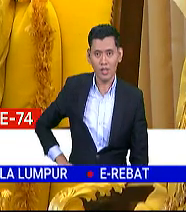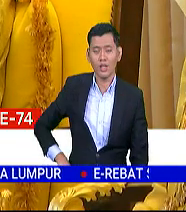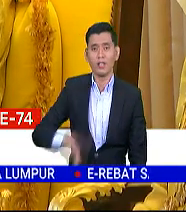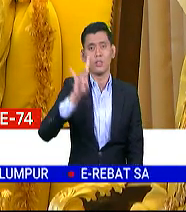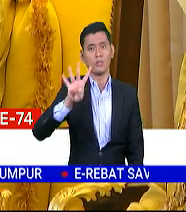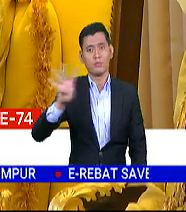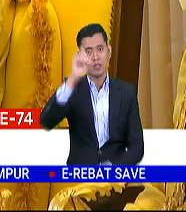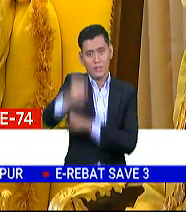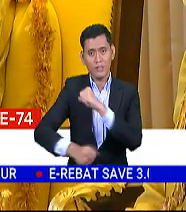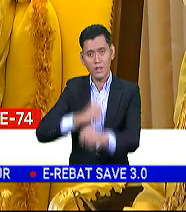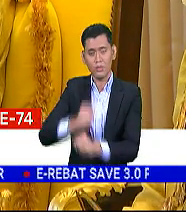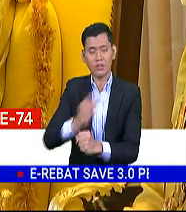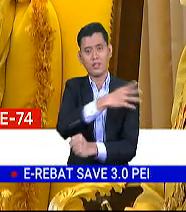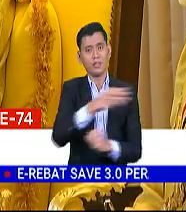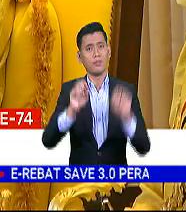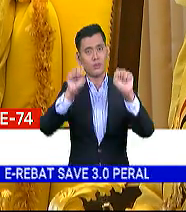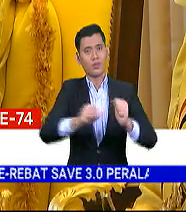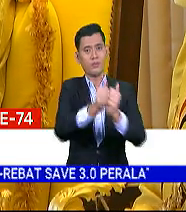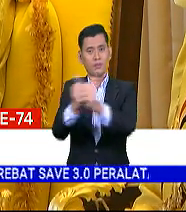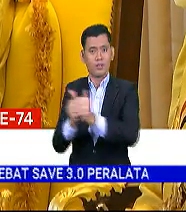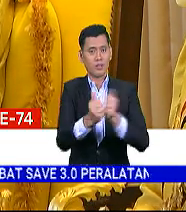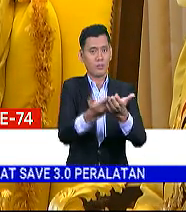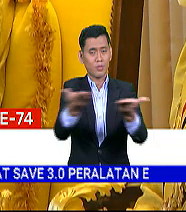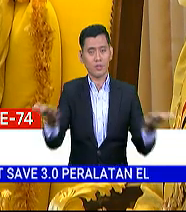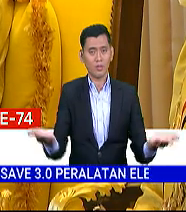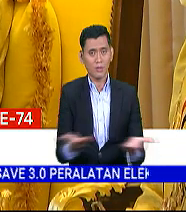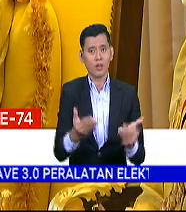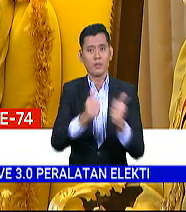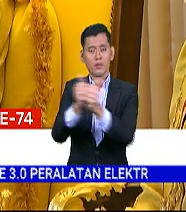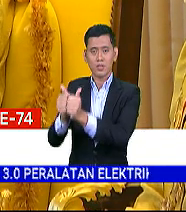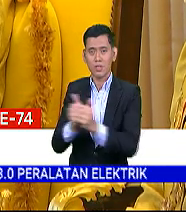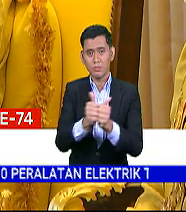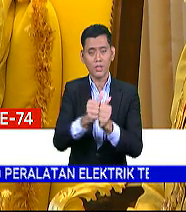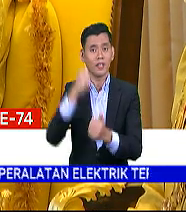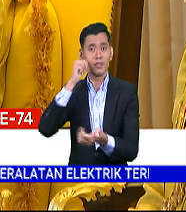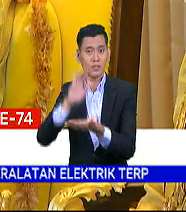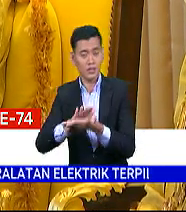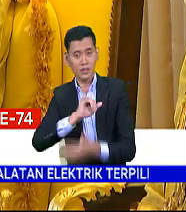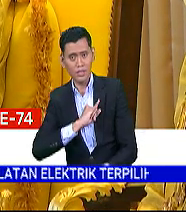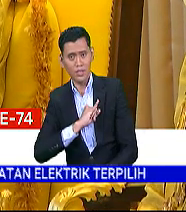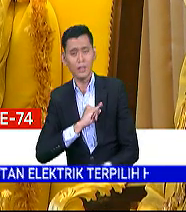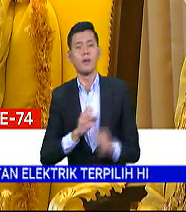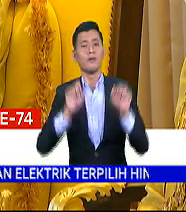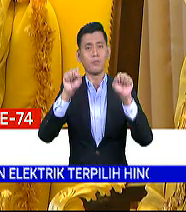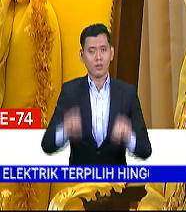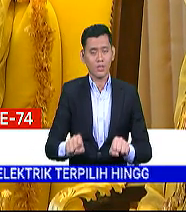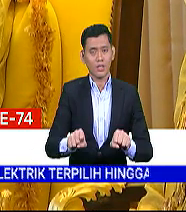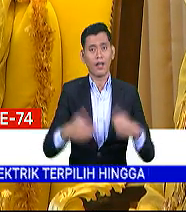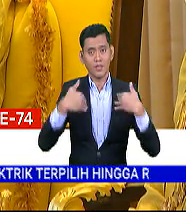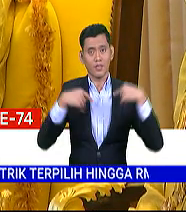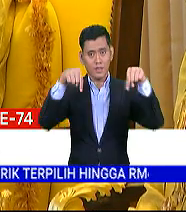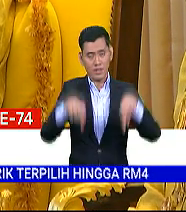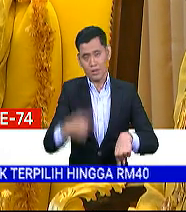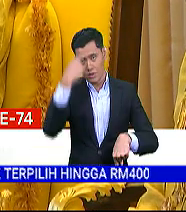ke-74 serta dapat bersama-sama Tengku Amat Besar berangkat hadir bagi menyempurnakan